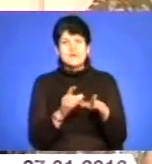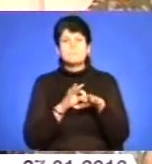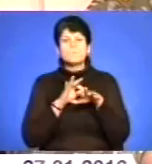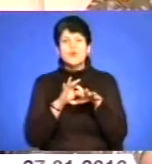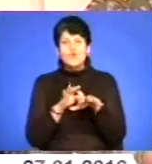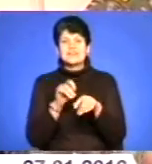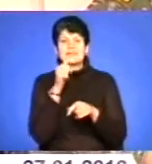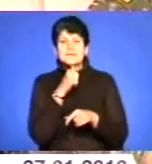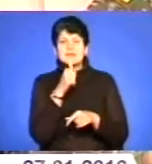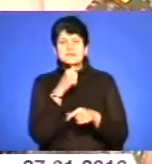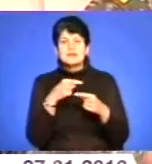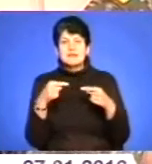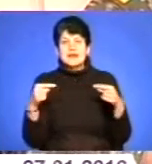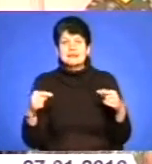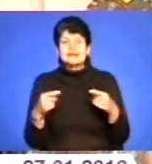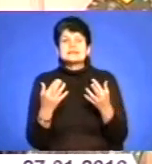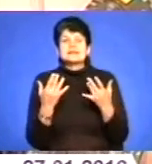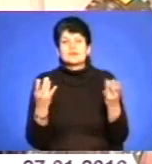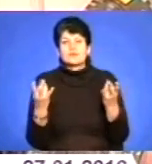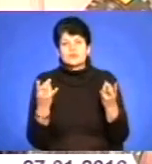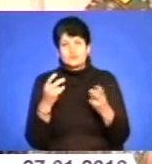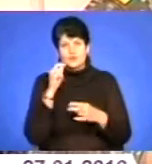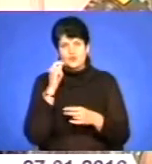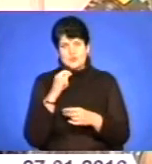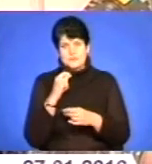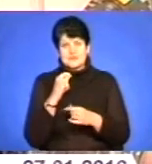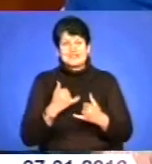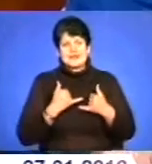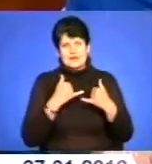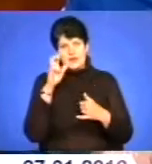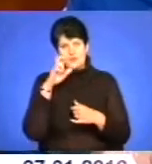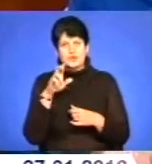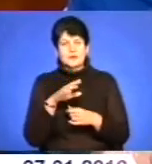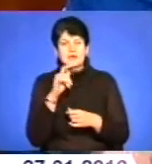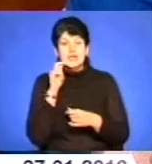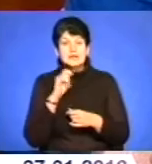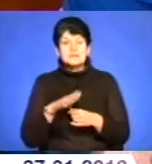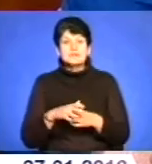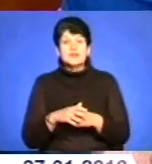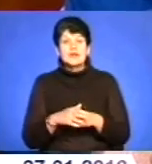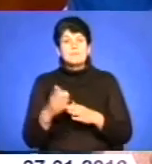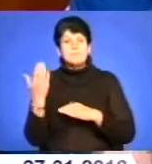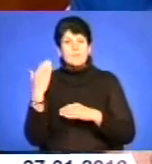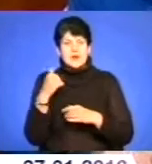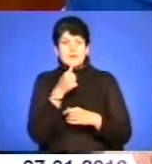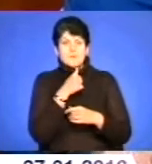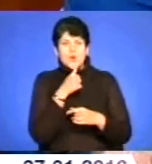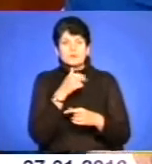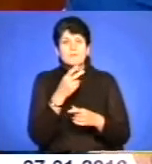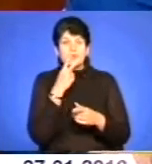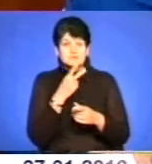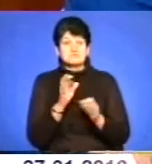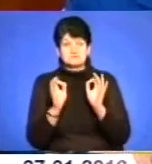проводити експерименти стільки, скільки потрібно буде для країни. Попередні випробування показали позитивну